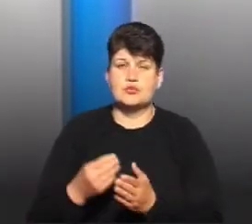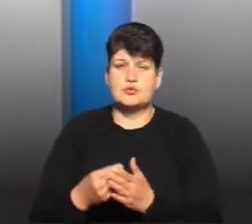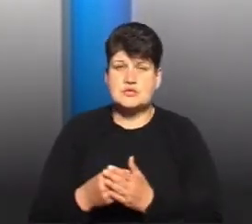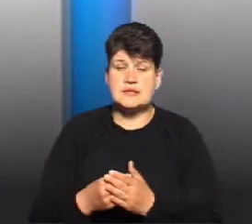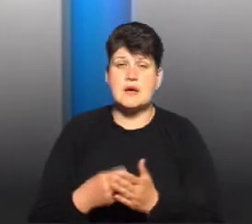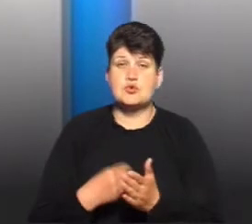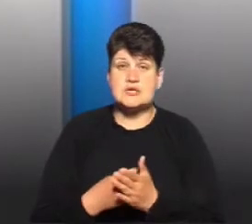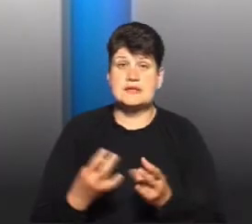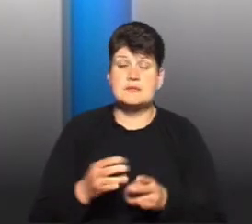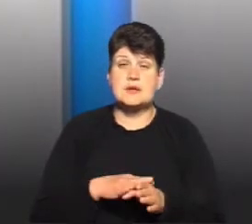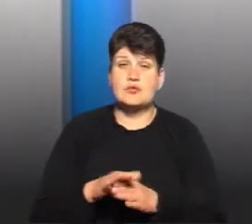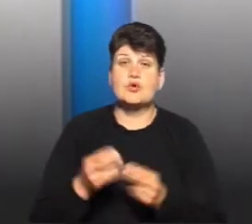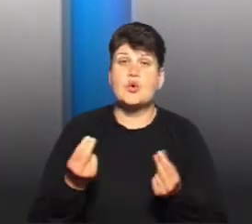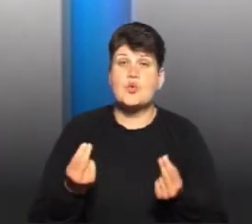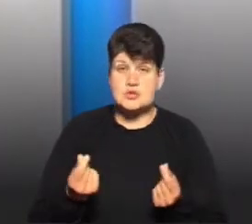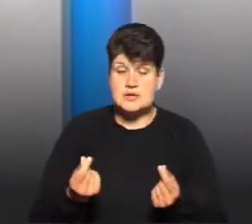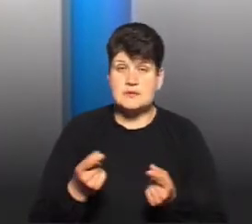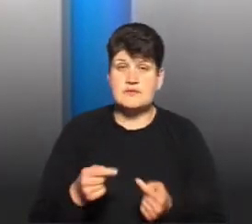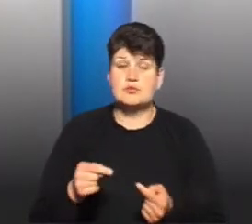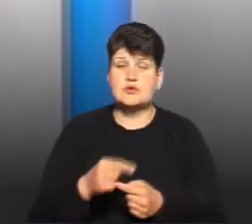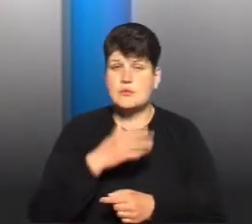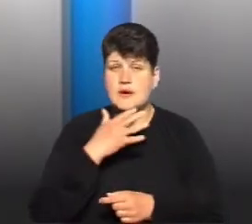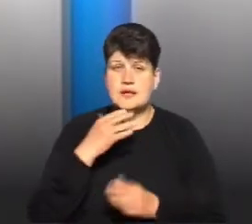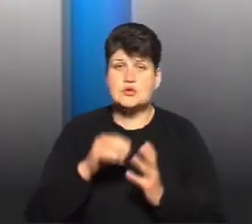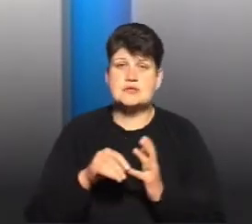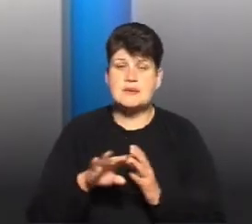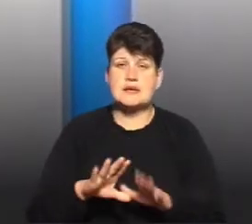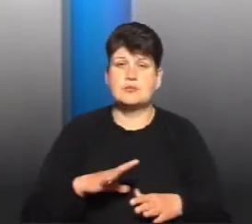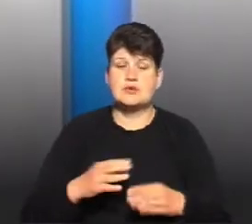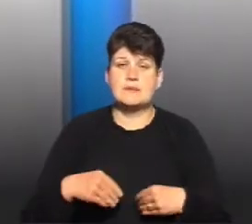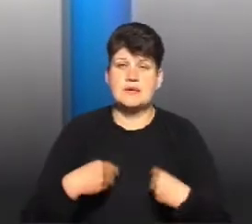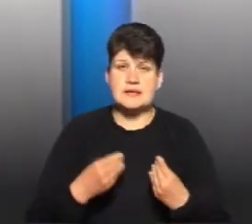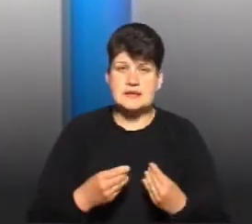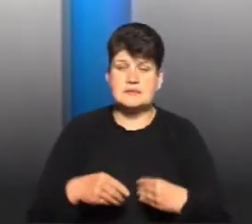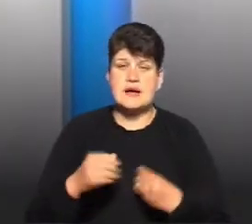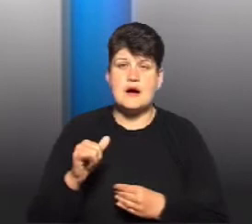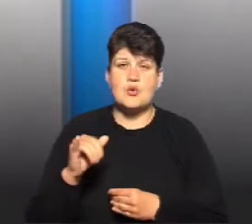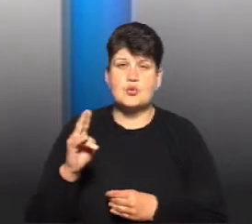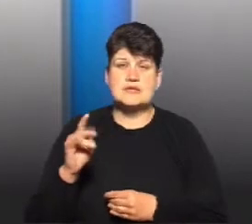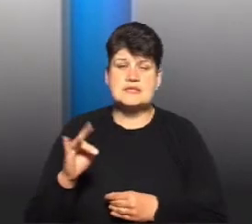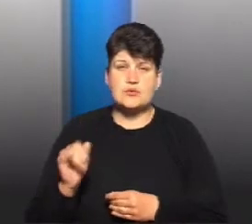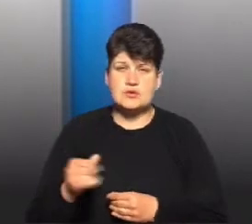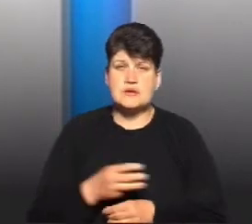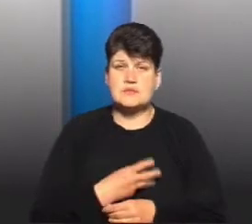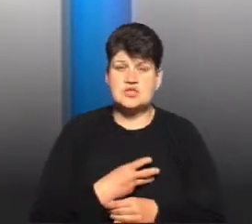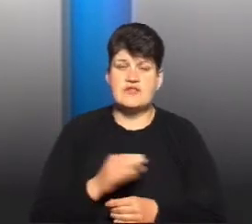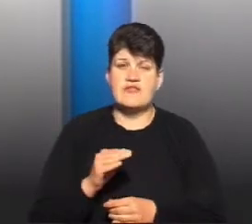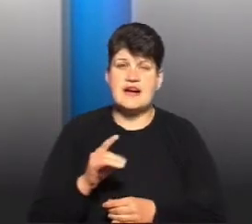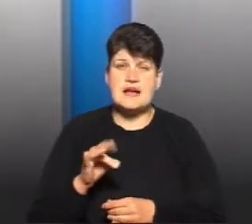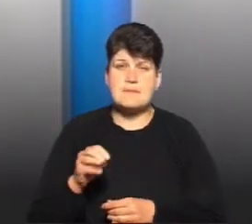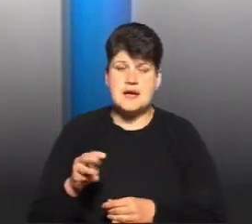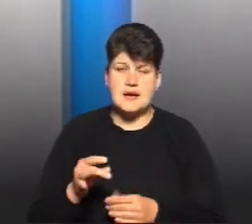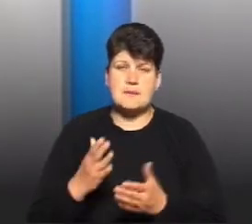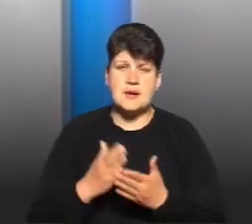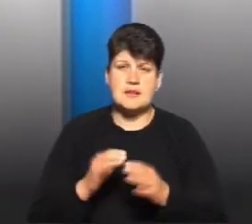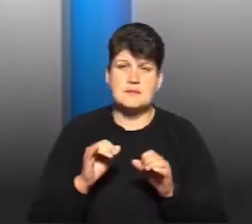коштами. Відповідно, багато земель, які нам були передані, ми виставили на аукціон. Відповідно, бажаючі фермери мали право купити право